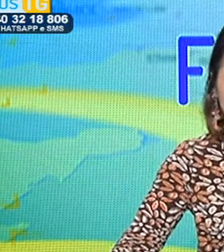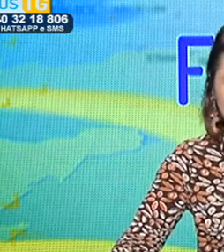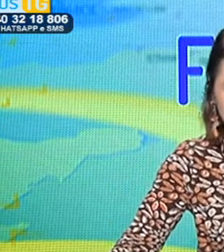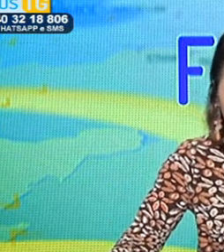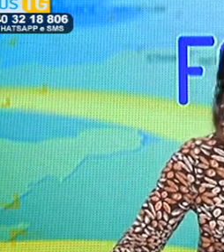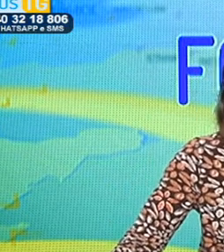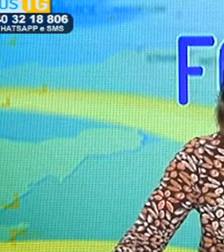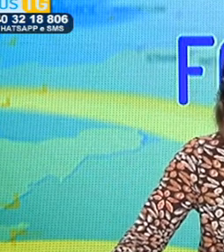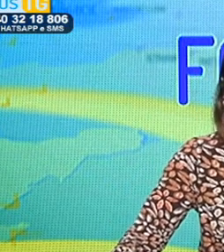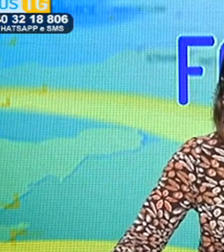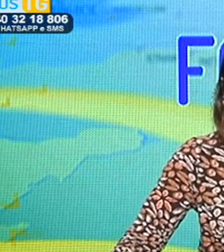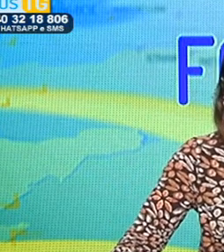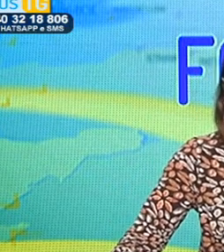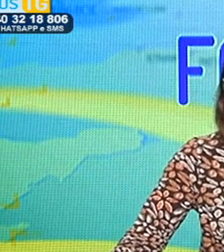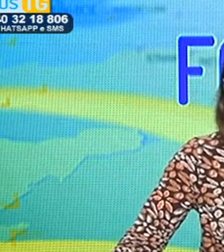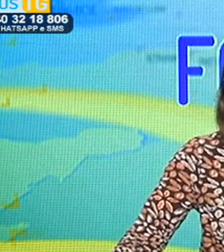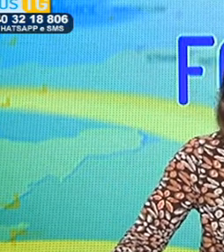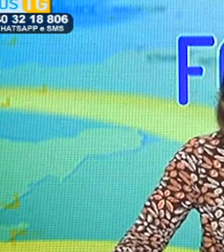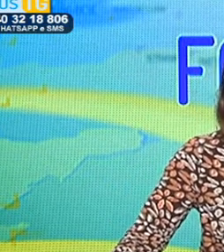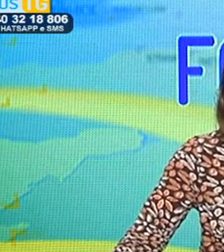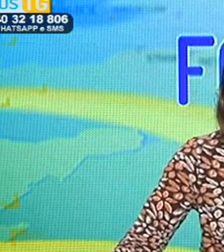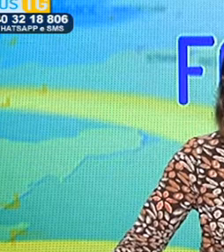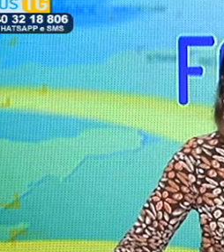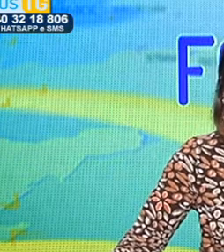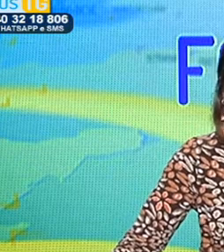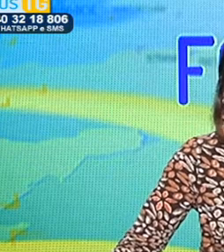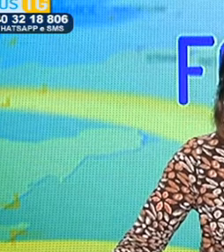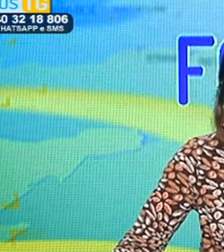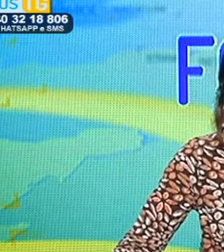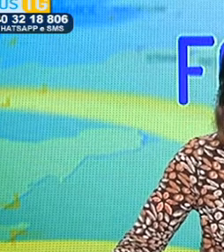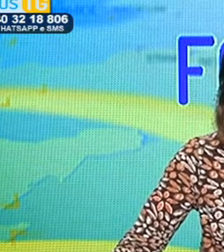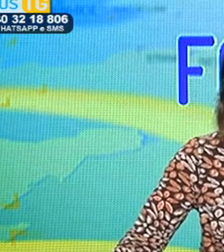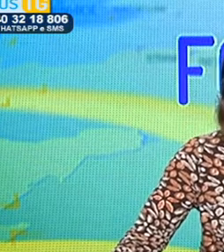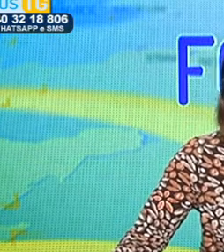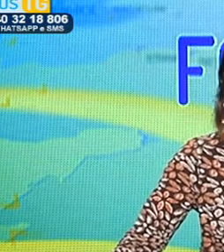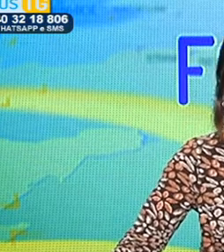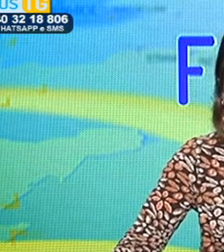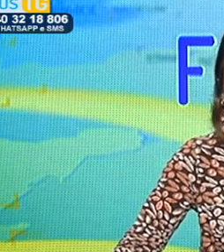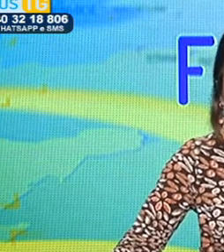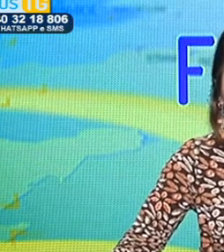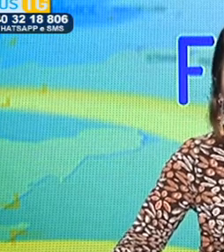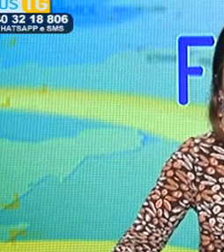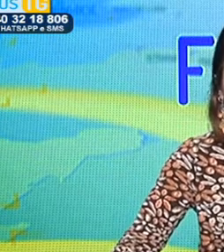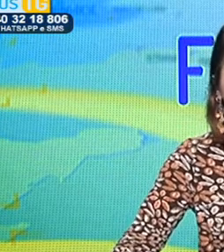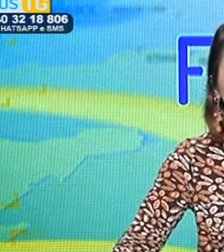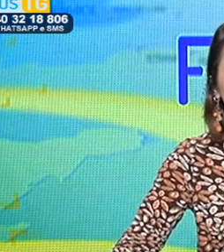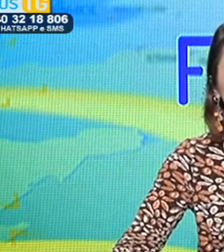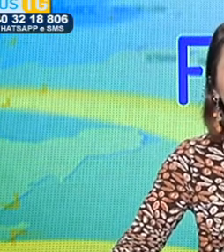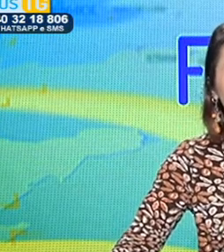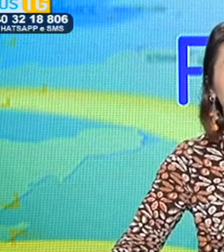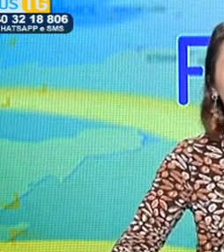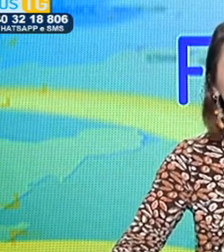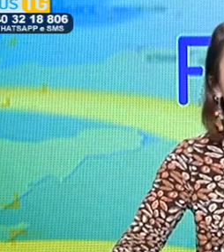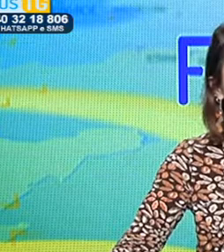fare il vaccino, quindi veniva presa in considerazione soprattutto l'area del Bellunese, sono 2200 proprio nell'area